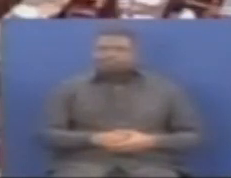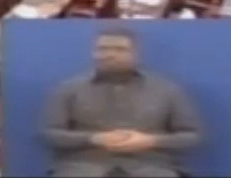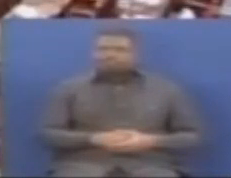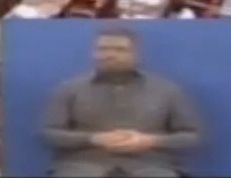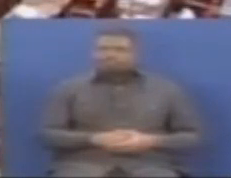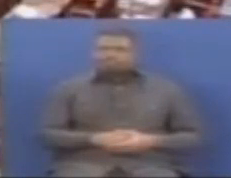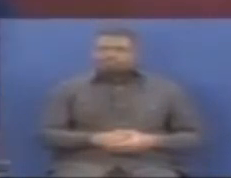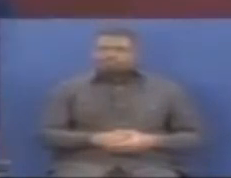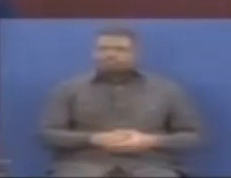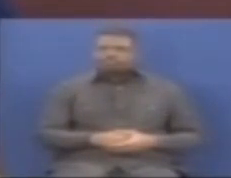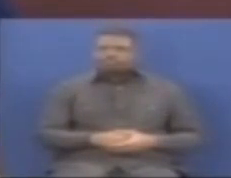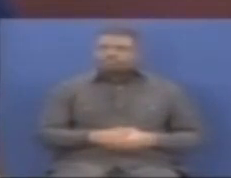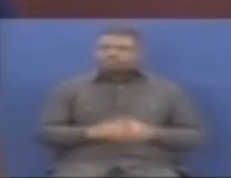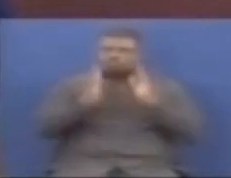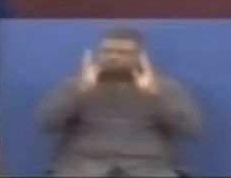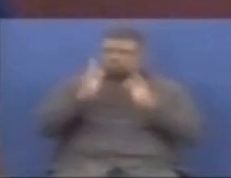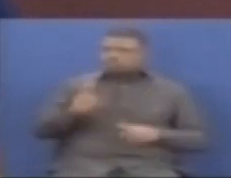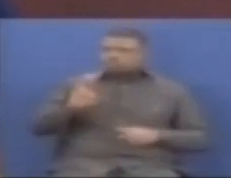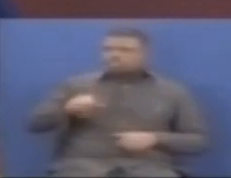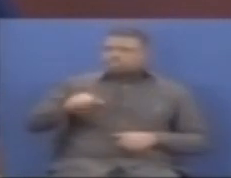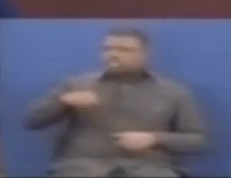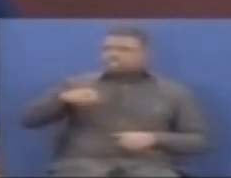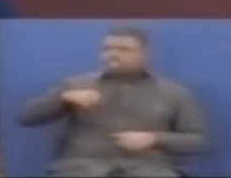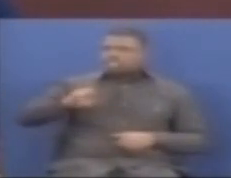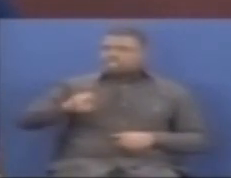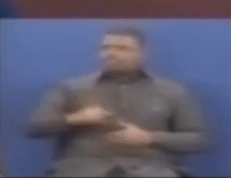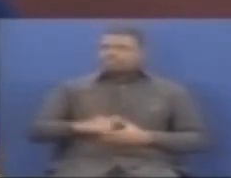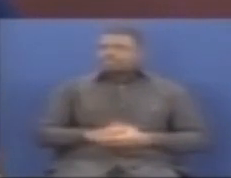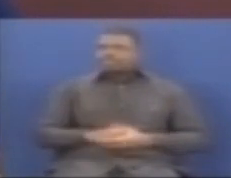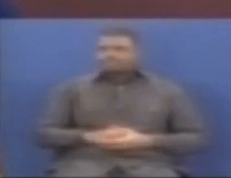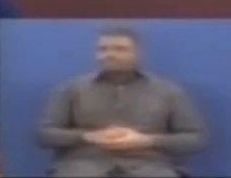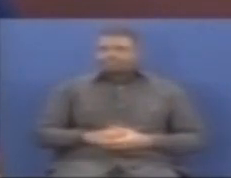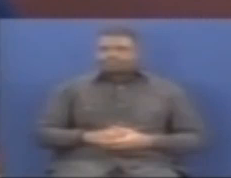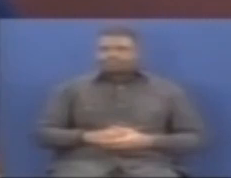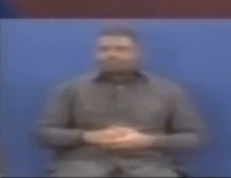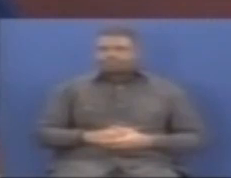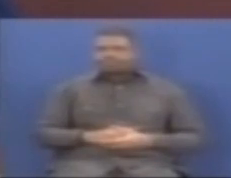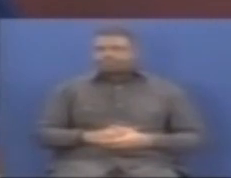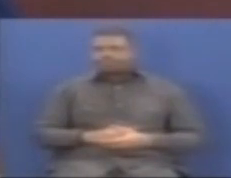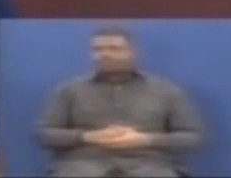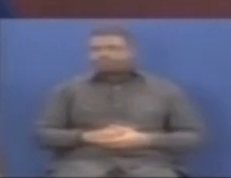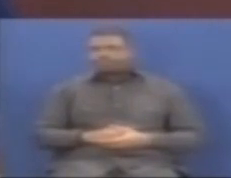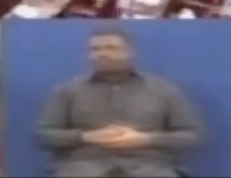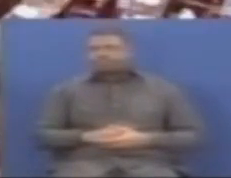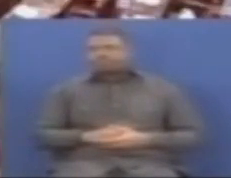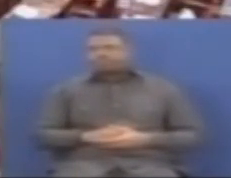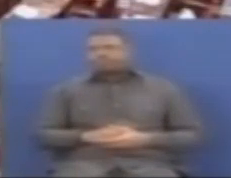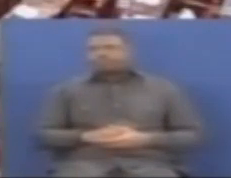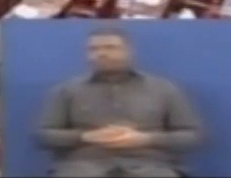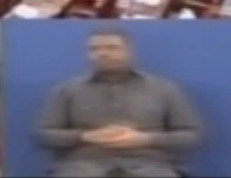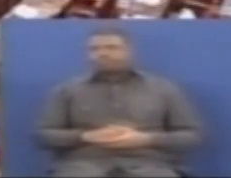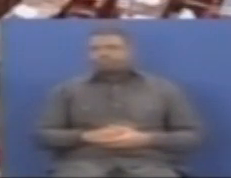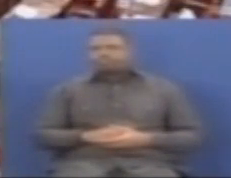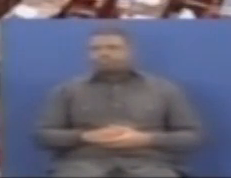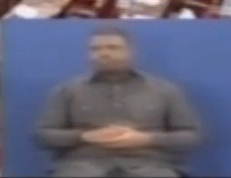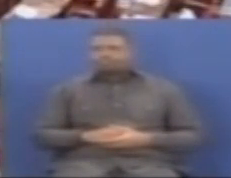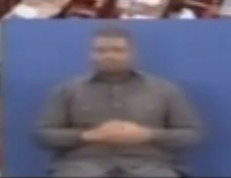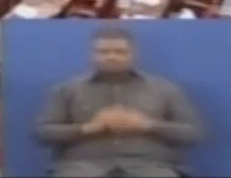Barabara ya kutoka Uvinza kuelekea kwenye daraja la